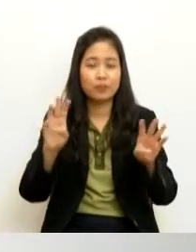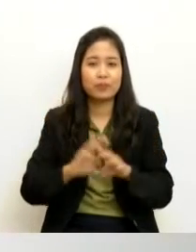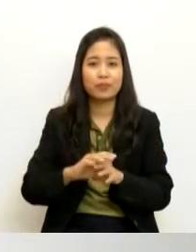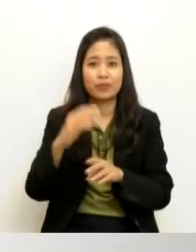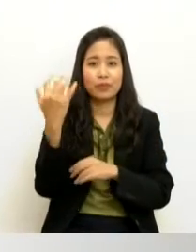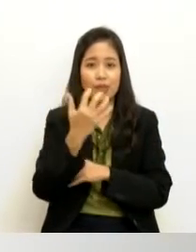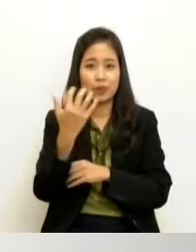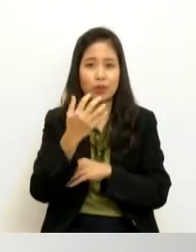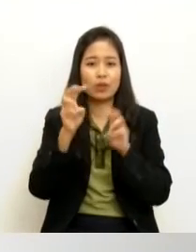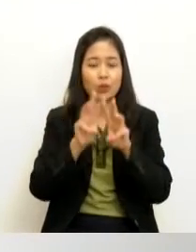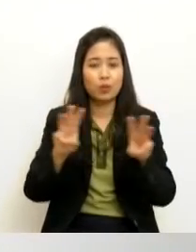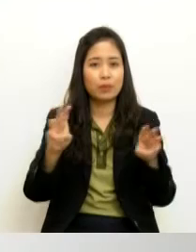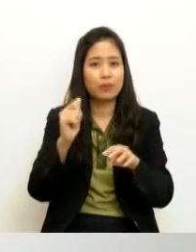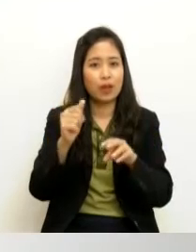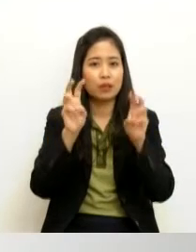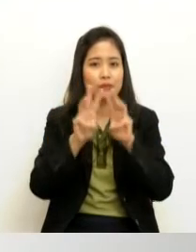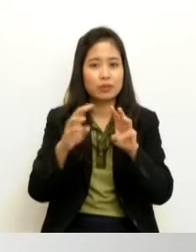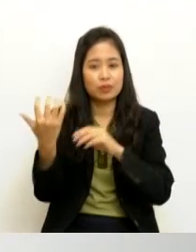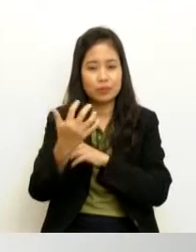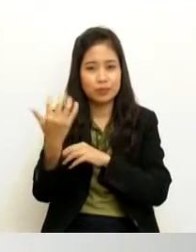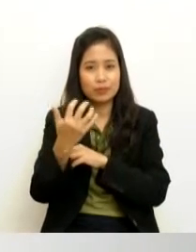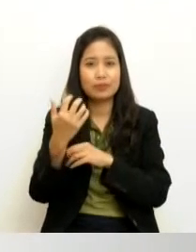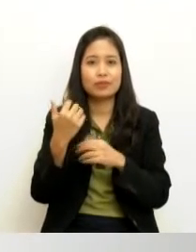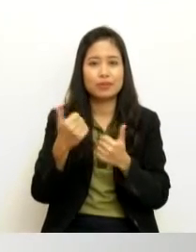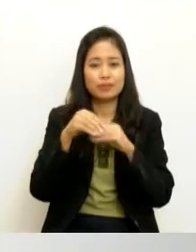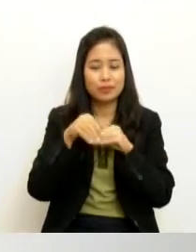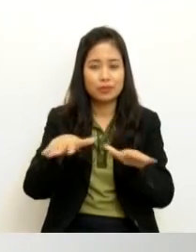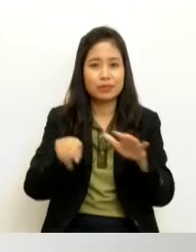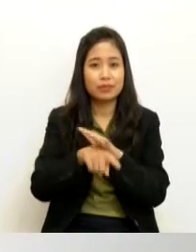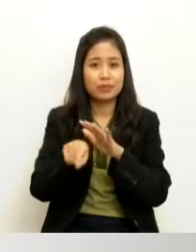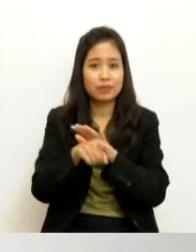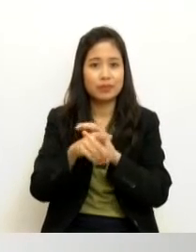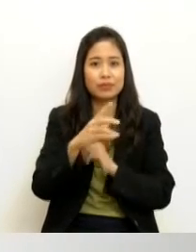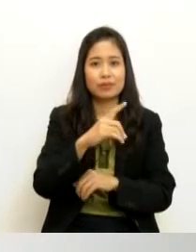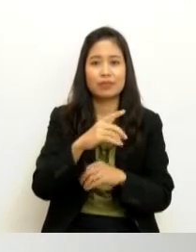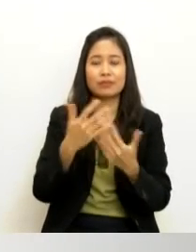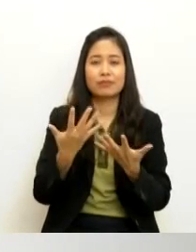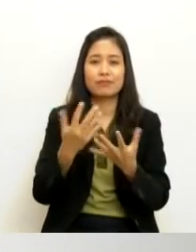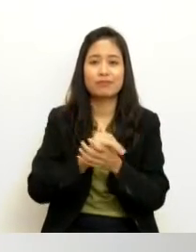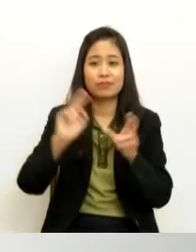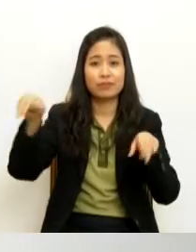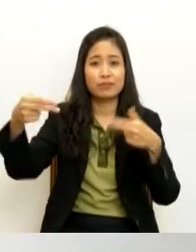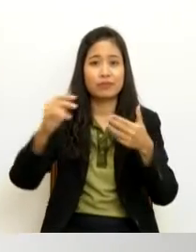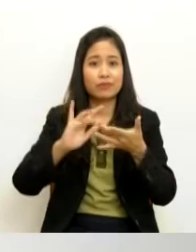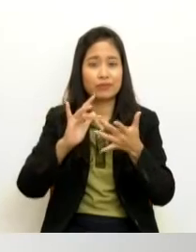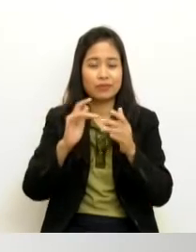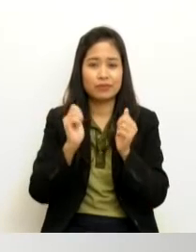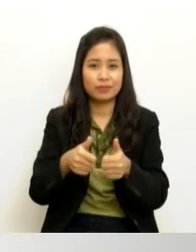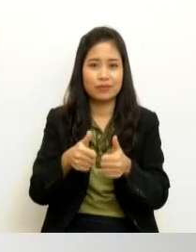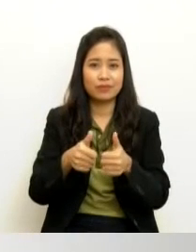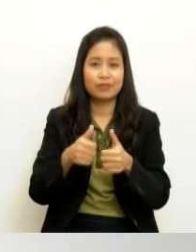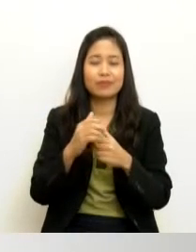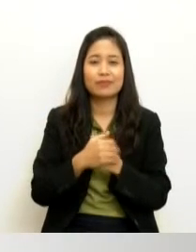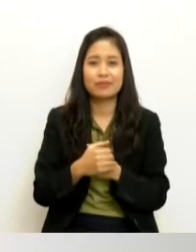าง www.obextv.tvนะคะทางระบบวิดีโอคอนเฟอเรนซ์หรือทางสถานีโทรทัศน์การศึกษาทางไกลผ่านดาวเทียมช่อง